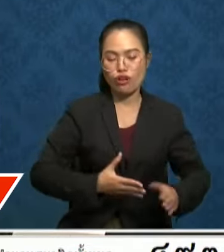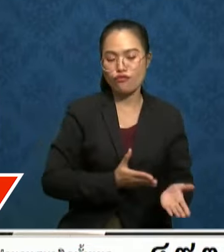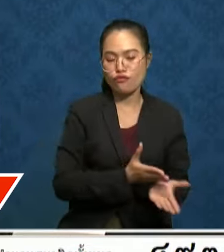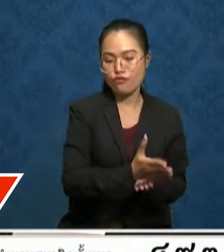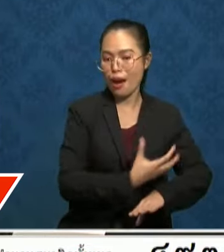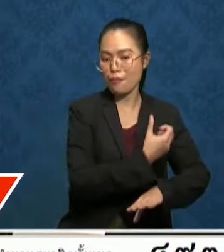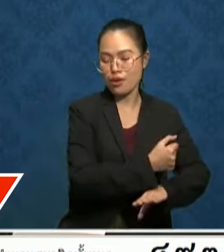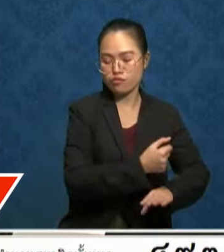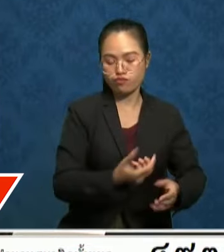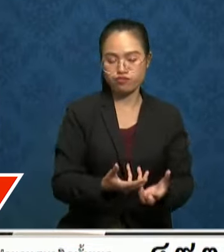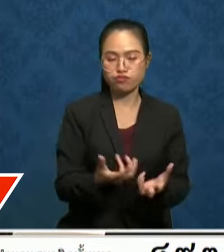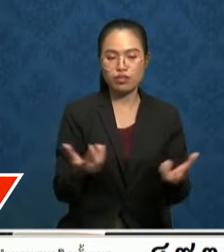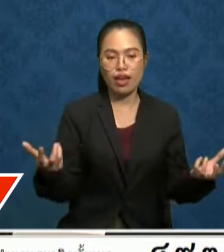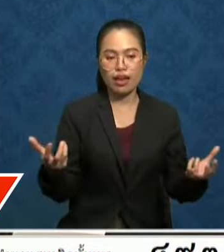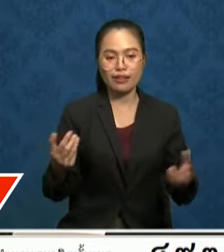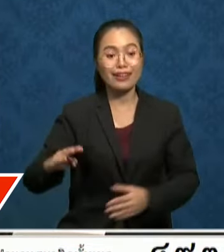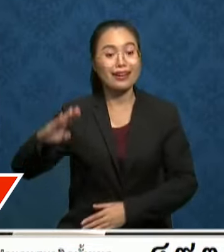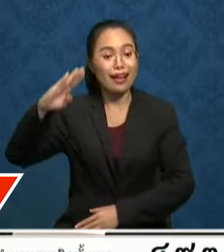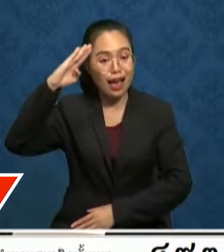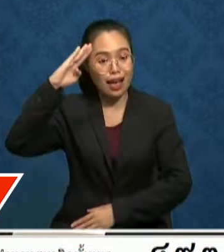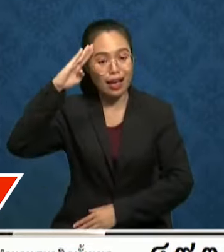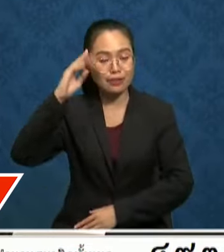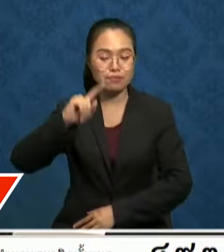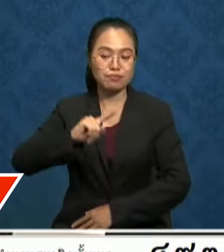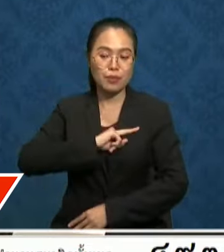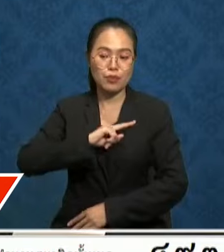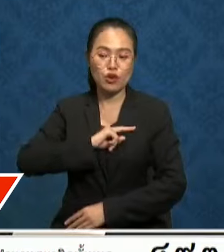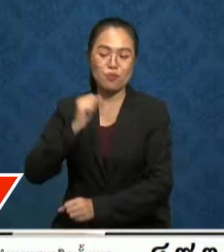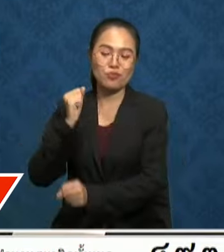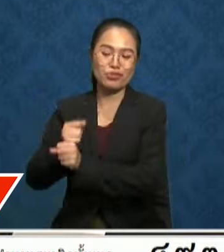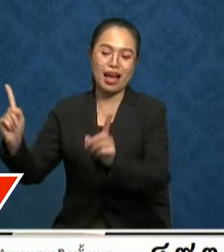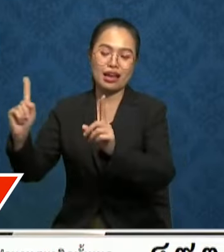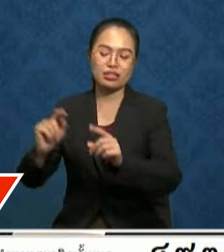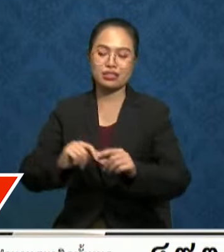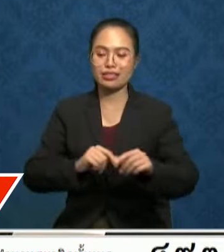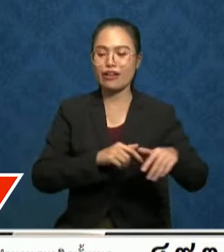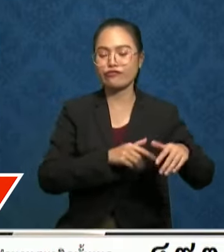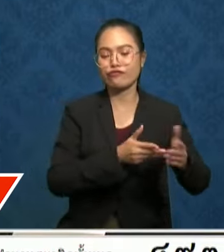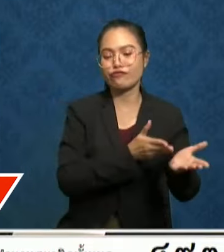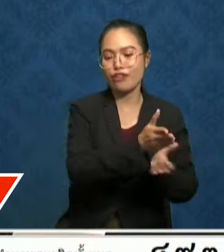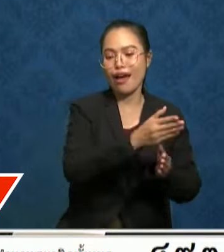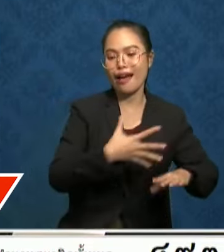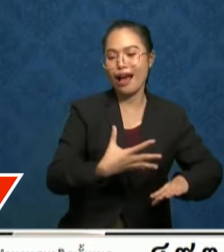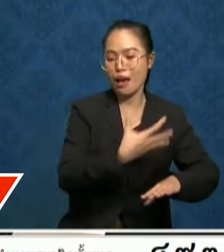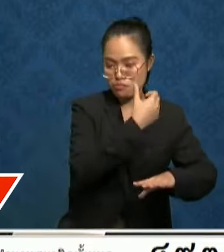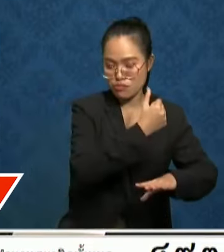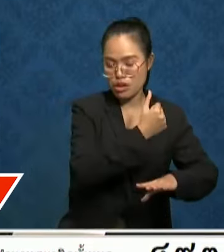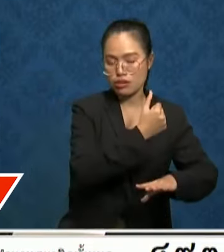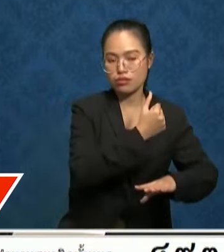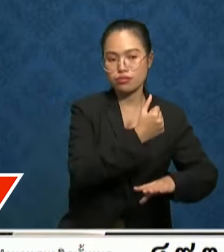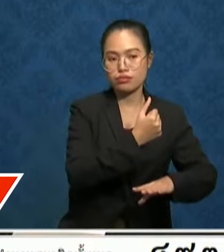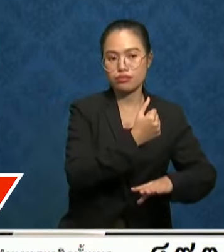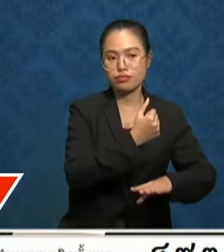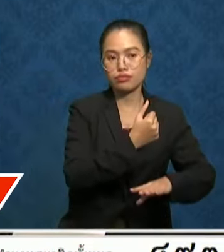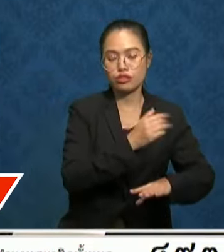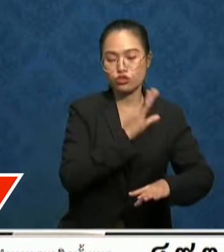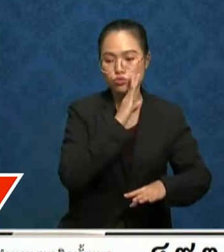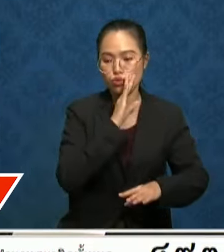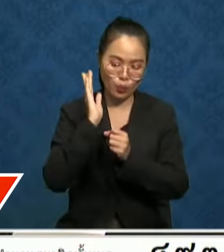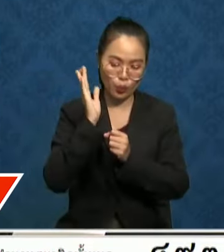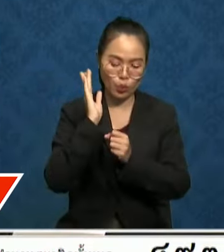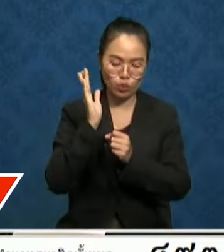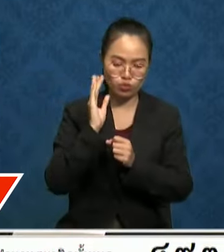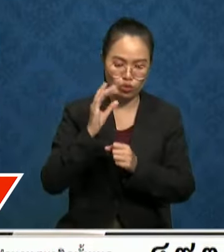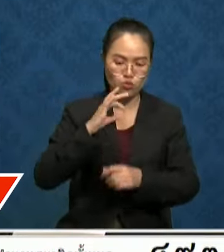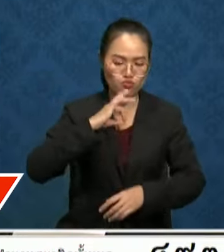การเมืองให้ชัดเจนทหารจะต้องมีภารกิจที่แตกต่างจากพลเรือนสิ่งที่ผมจะอภิปรายต่อไปอาจจะถูกตำหนิจากเพื่อนสมาชิกหลายๆท่